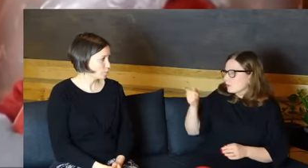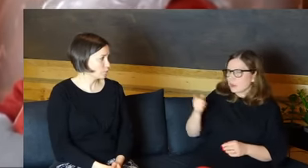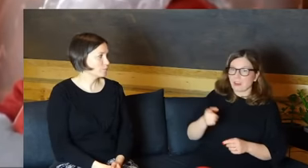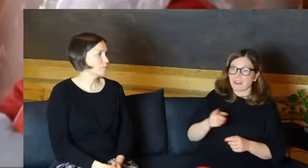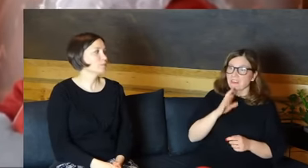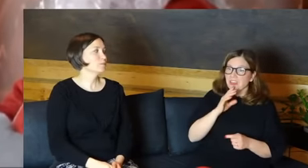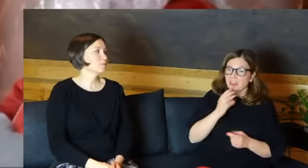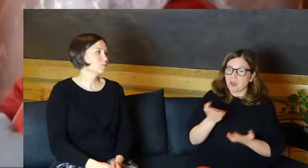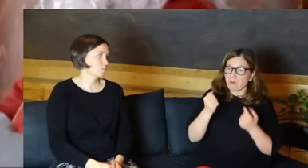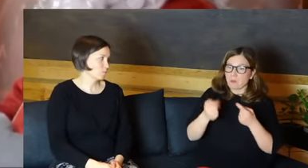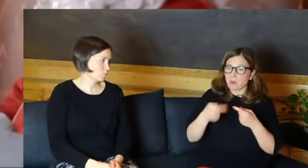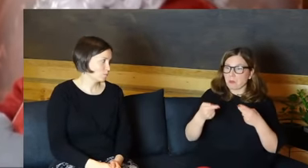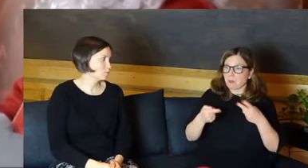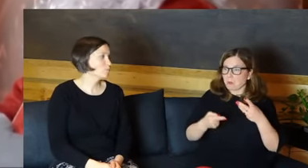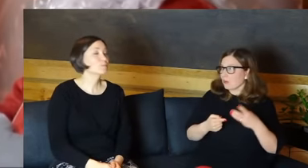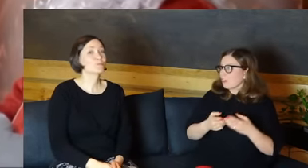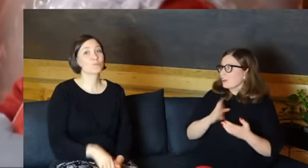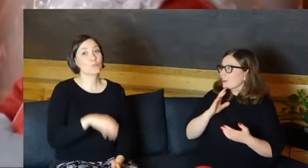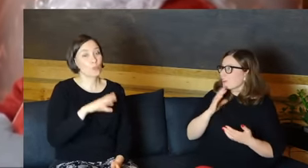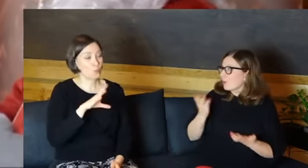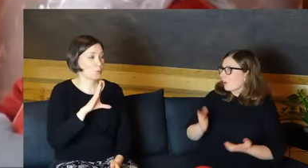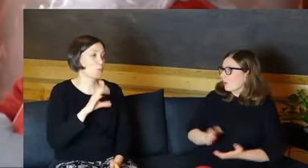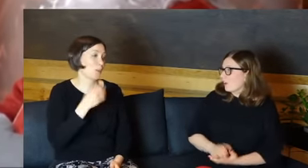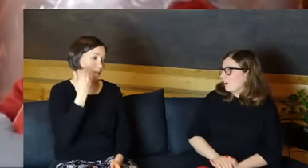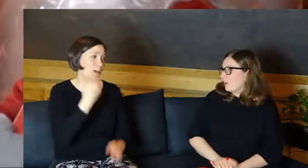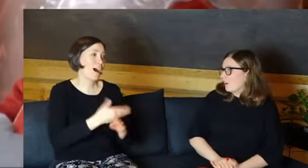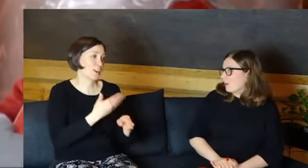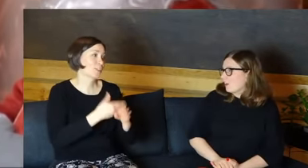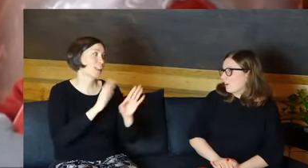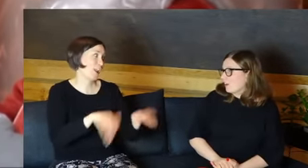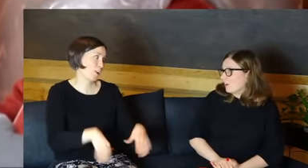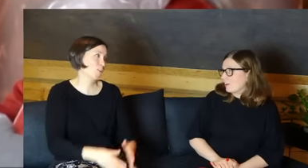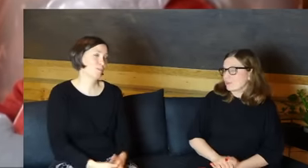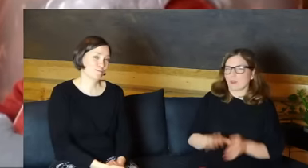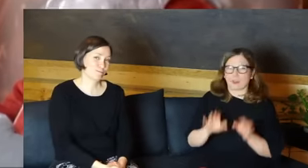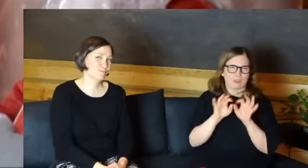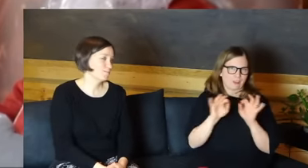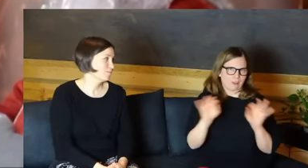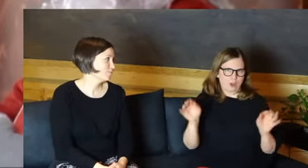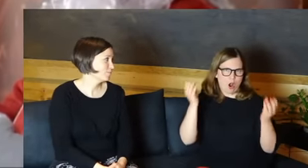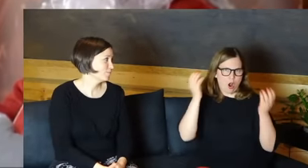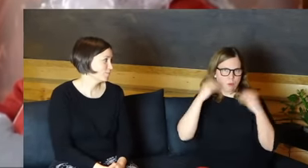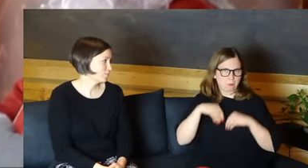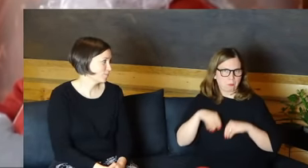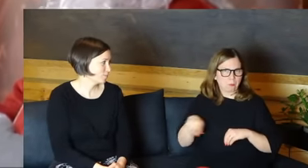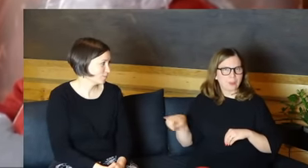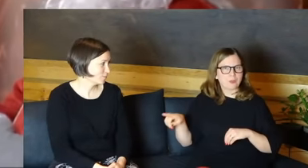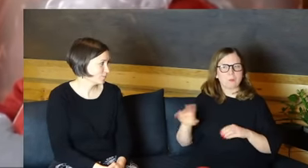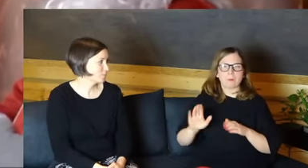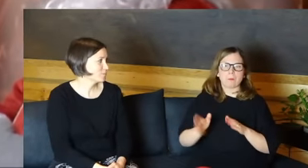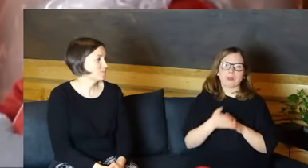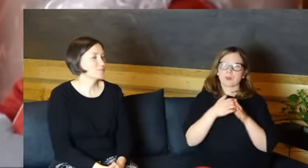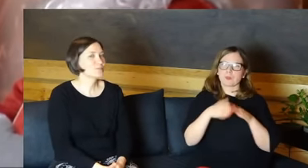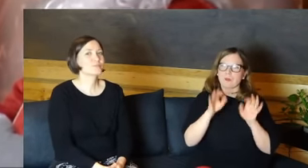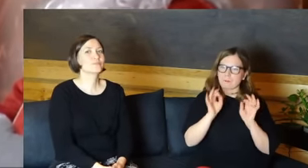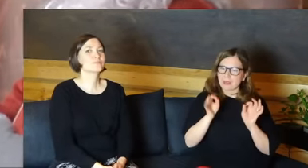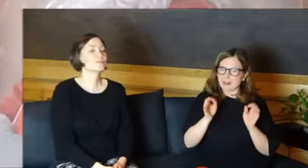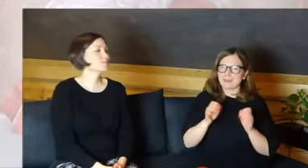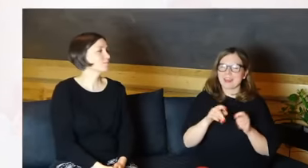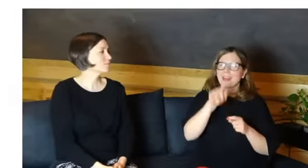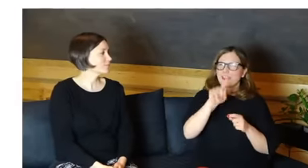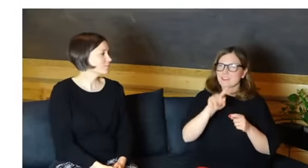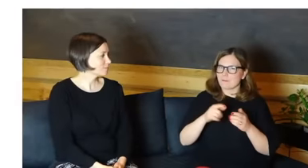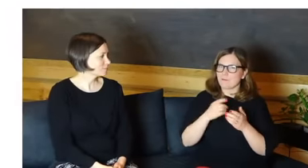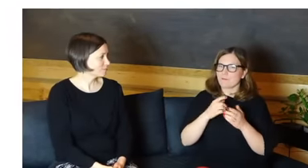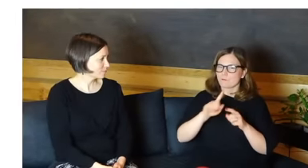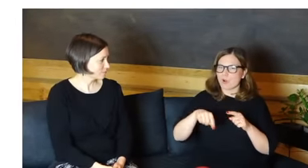Hienoa. Sä oot oppinut nämä. Hienoa. Mutta jos mennään niin eteenpäin, niin, tuota, niin ensimmäinen meillä on vuorossa tämmöinen